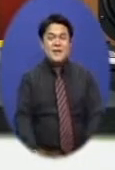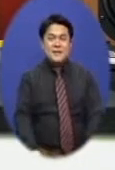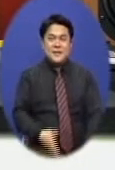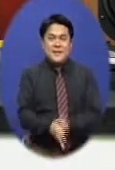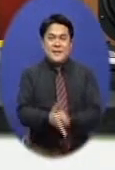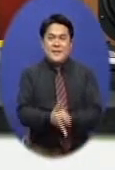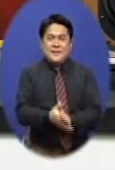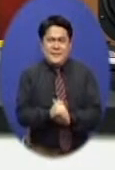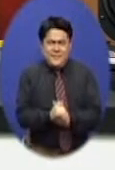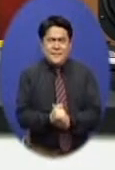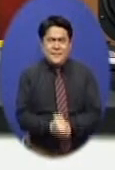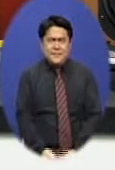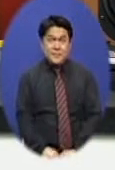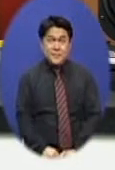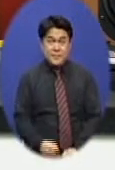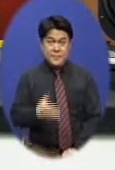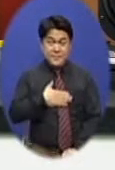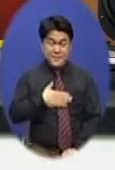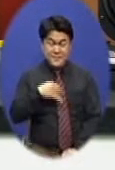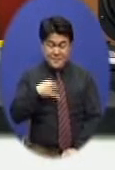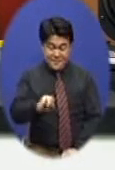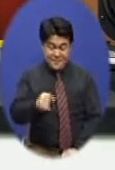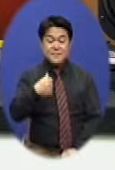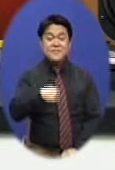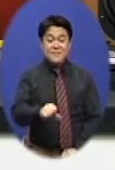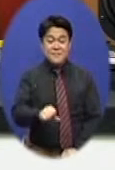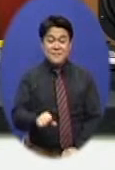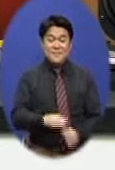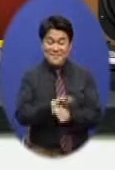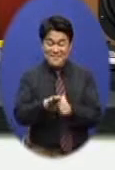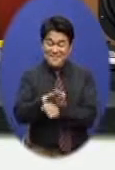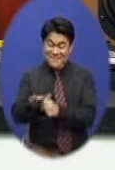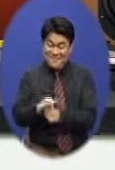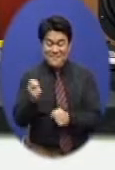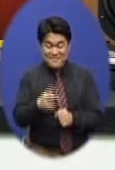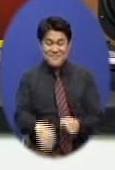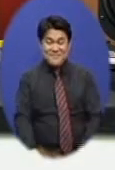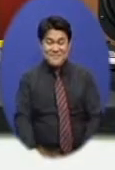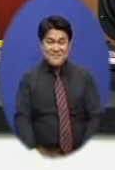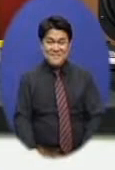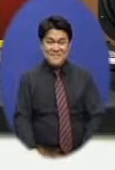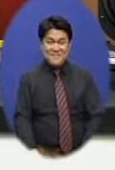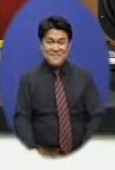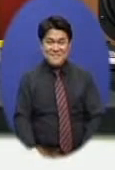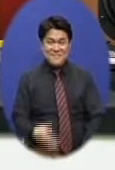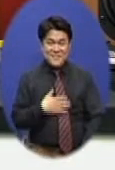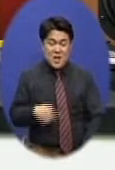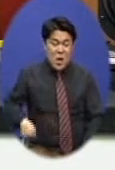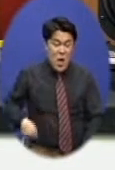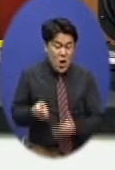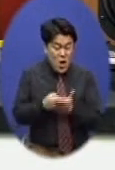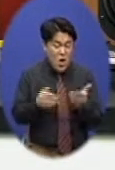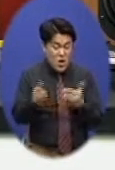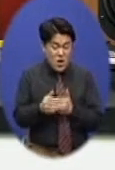네. 우리 딸 아들 네. 네. 사랑하고 네. 제가 허리 수술을